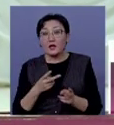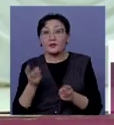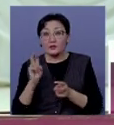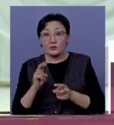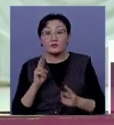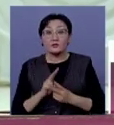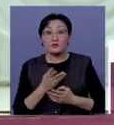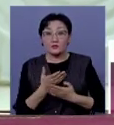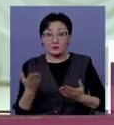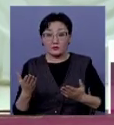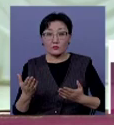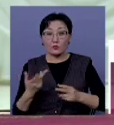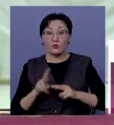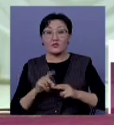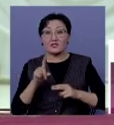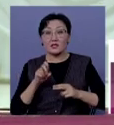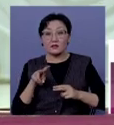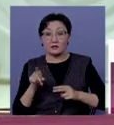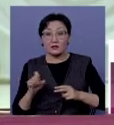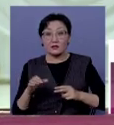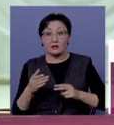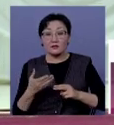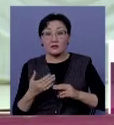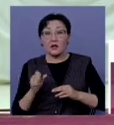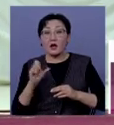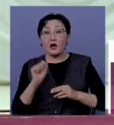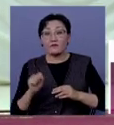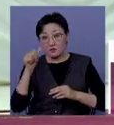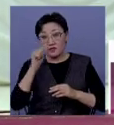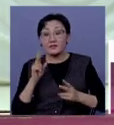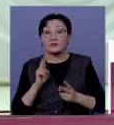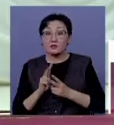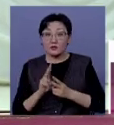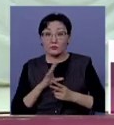алдарыңызға. Осы жылда август айында кездесіп едік.